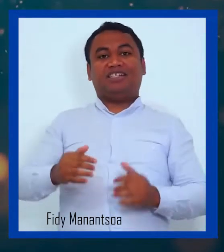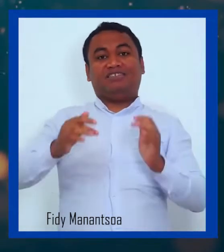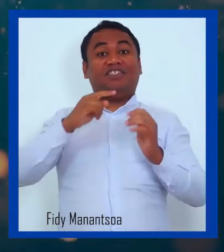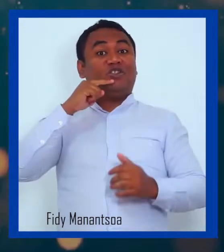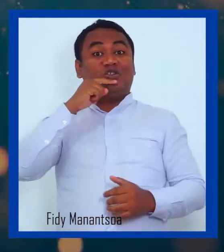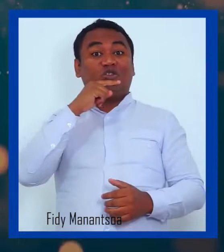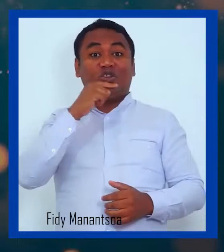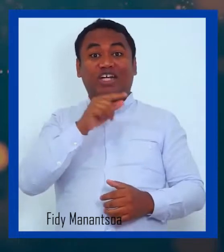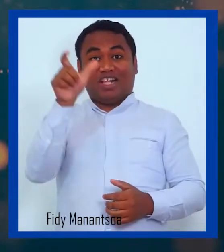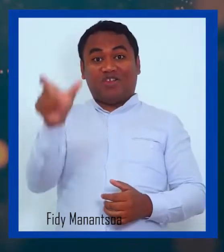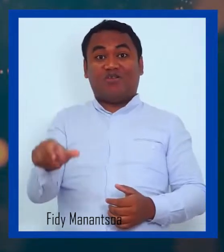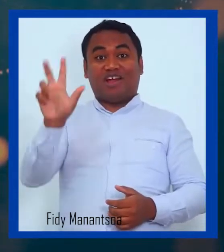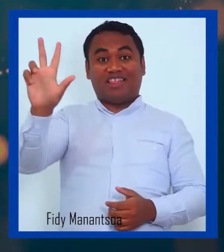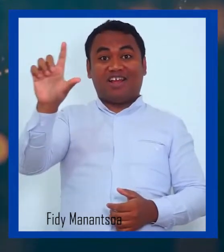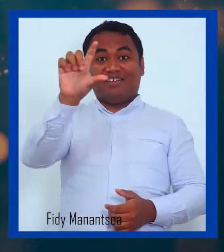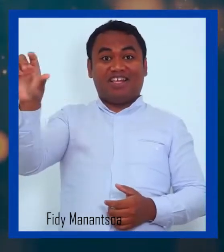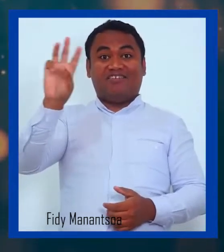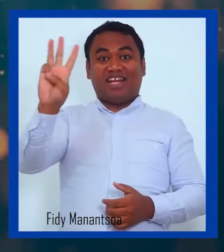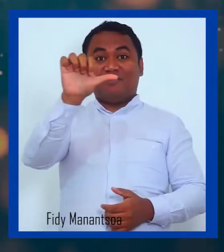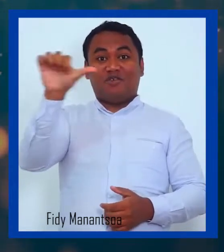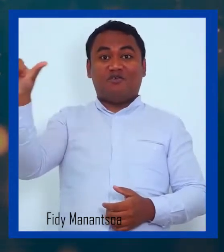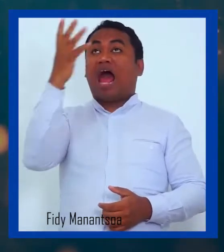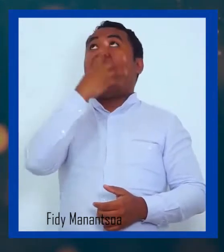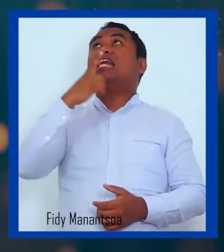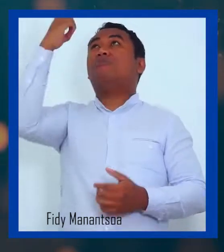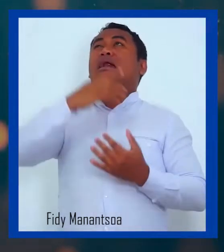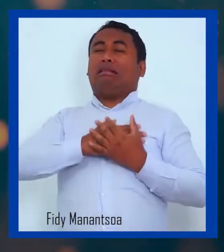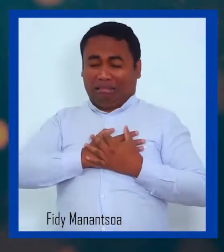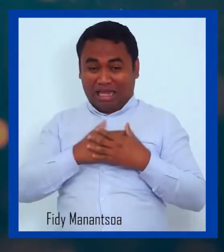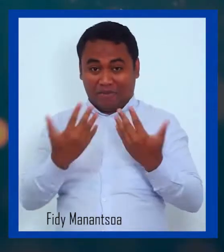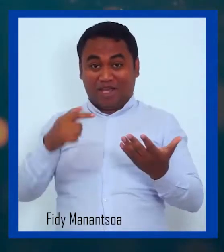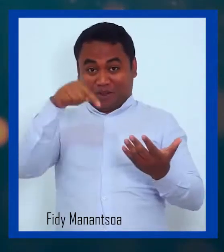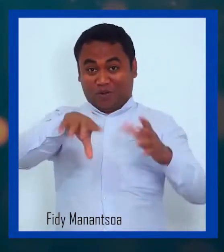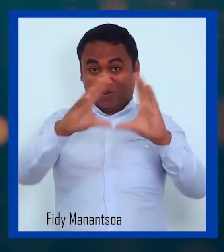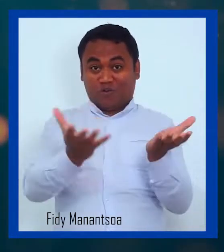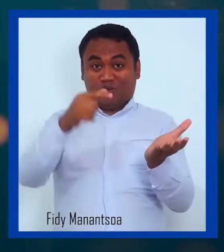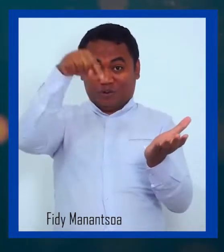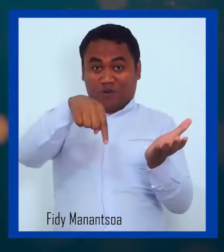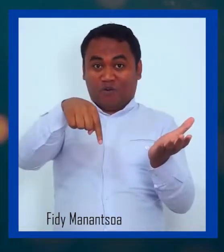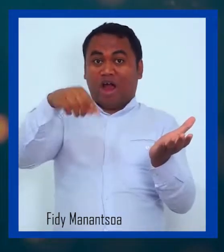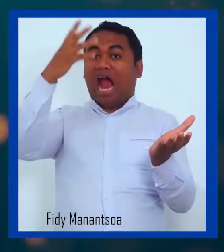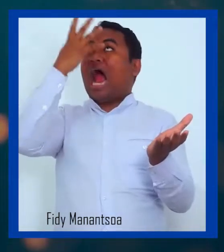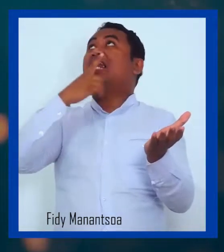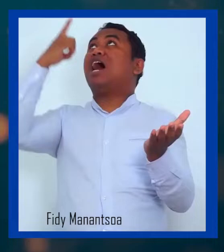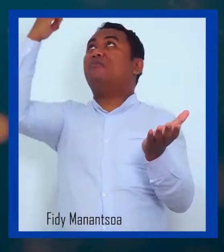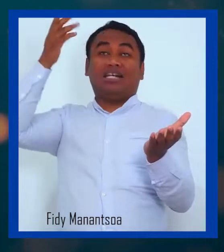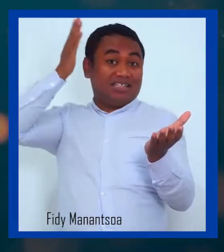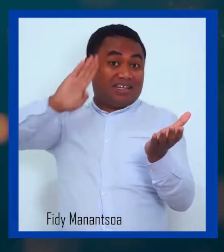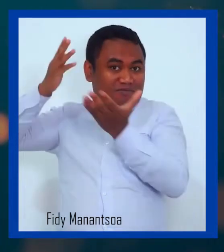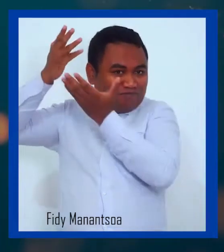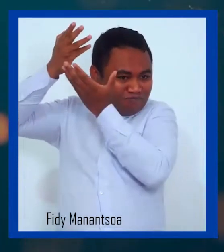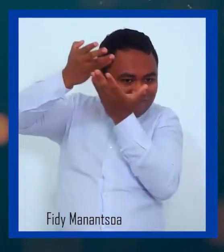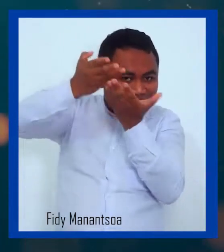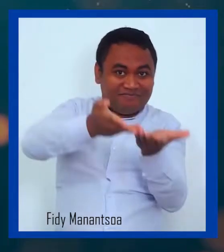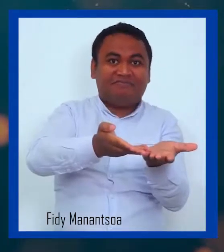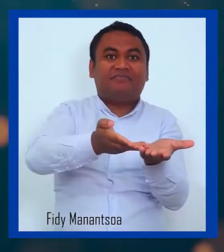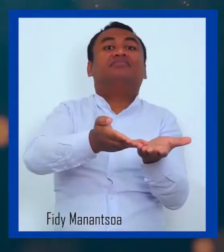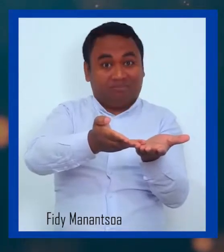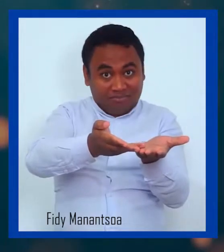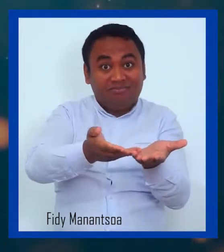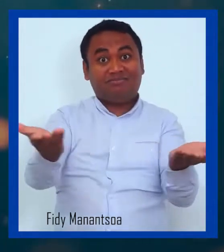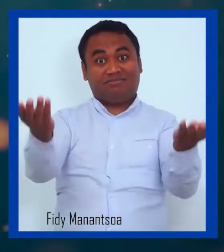Jaona 4:9 haitsika tsara. Fa toy izao no nitiavan'Andriamanitra an'izao tontolo izao nomeny ny zanany. Izany